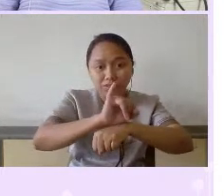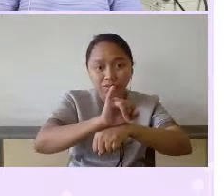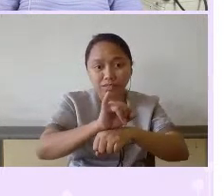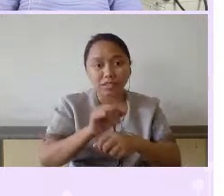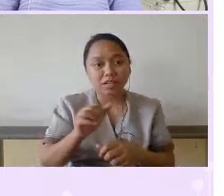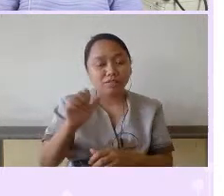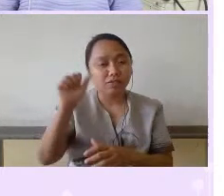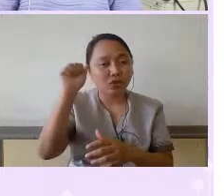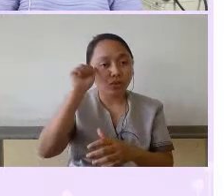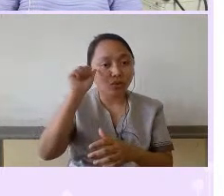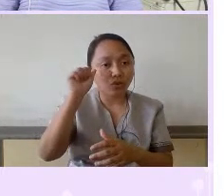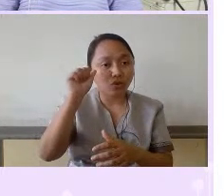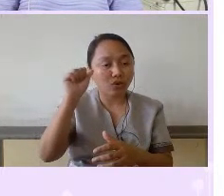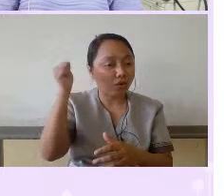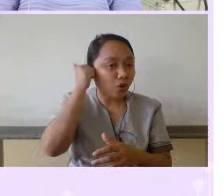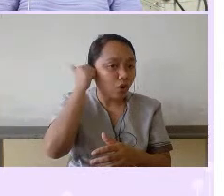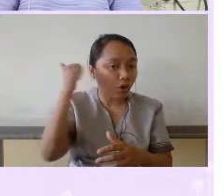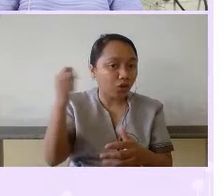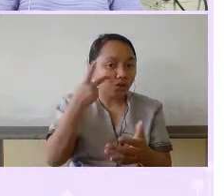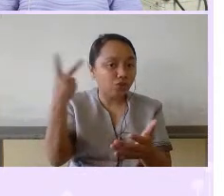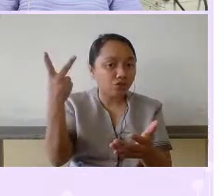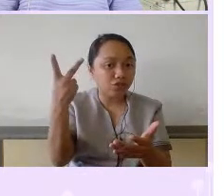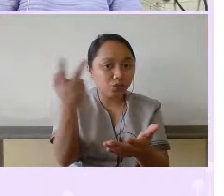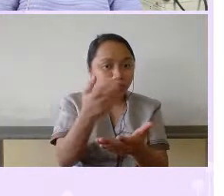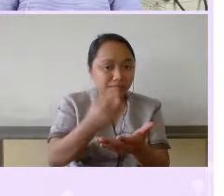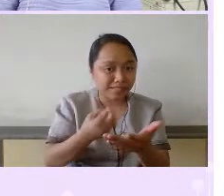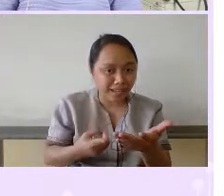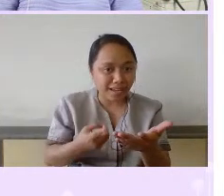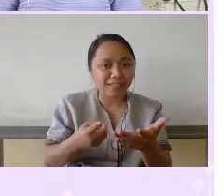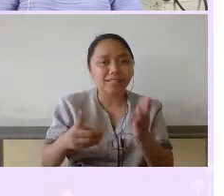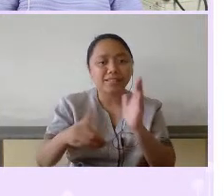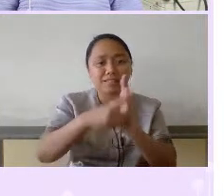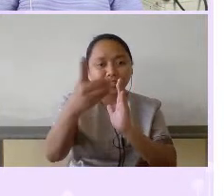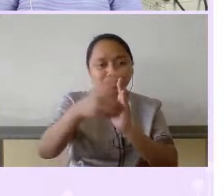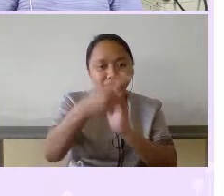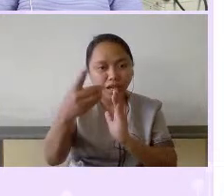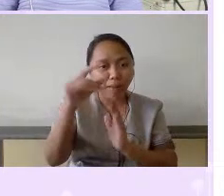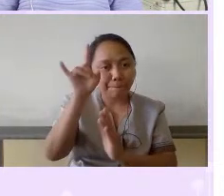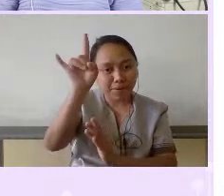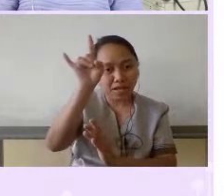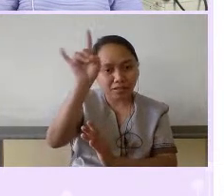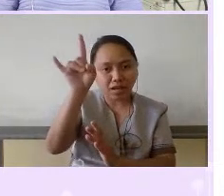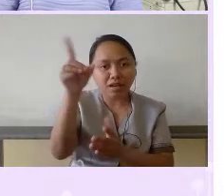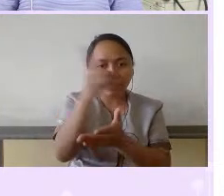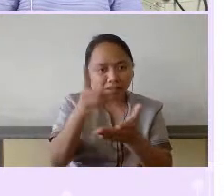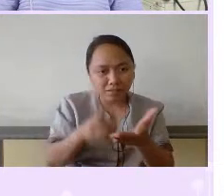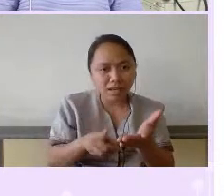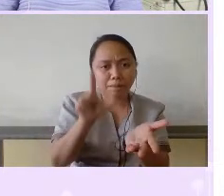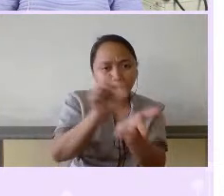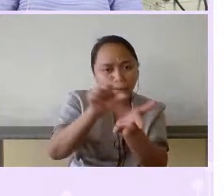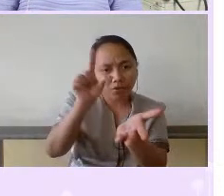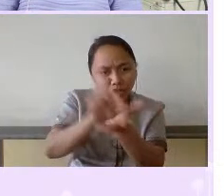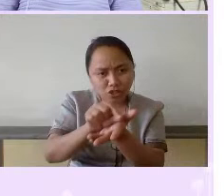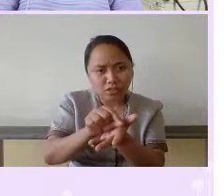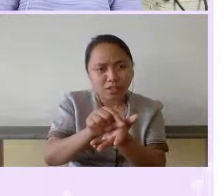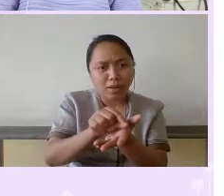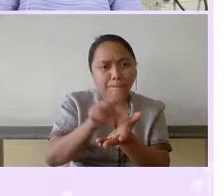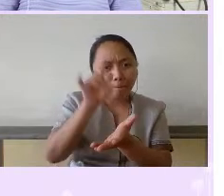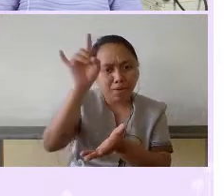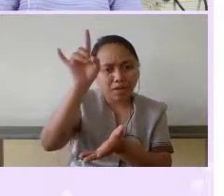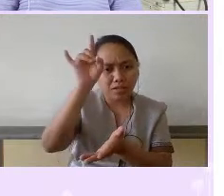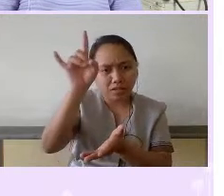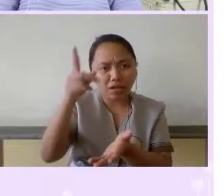at creative industry na nabanggit ko kanina, ito po ay yung mga industriya na nag-iimbita sa ating